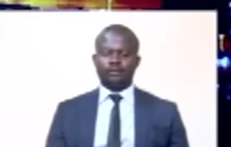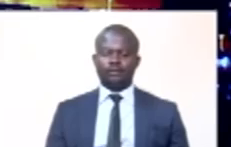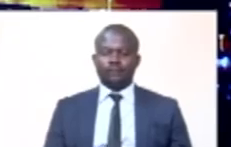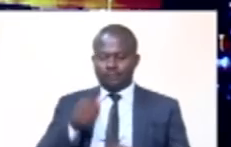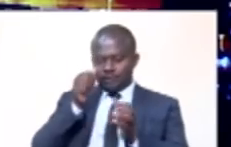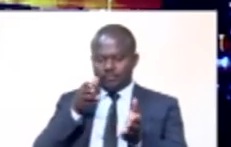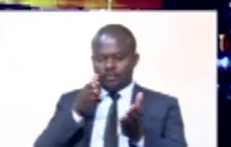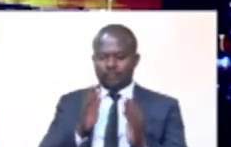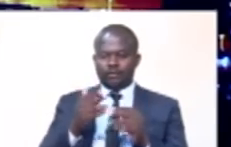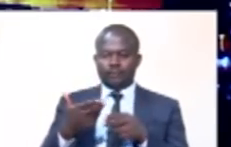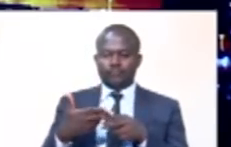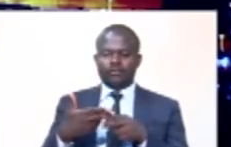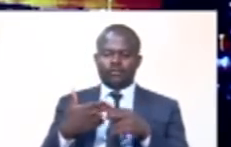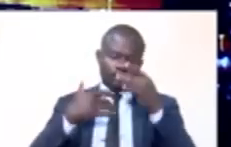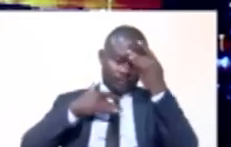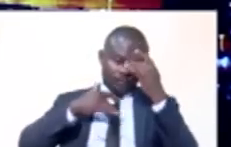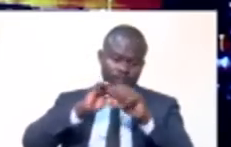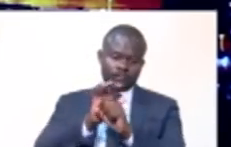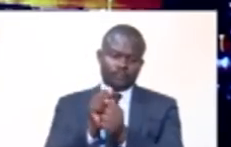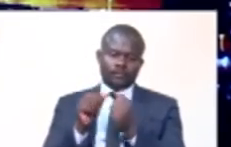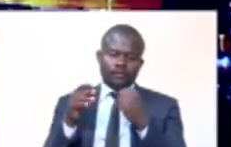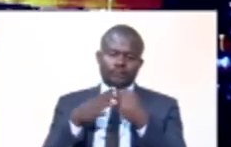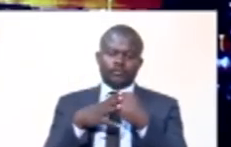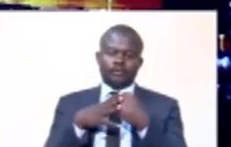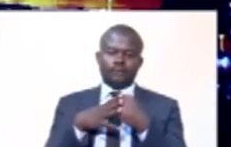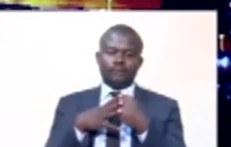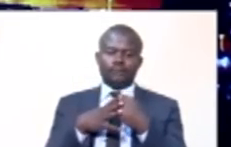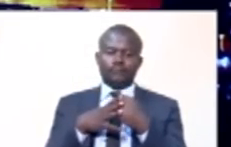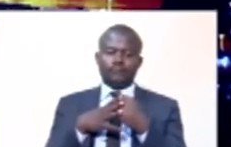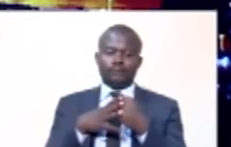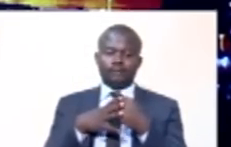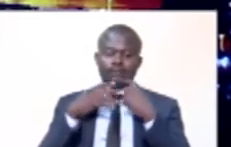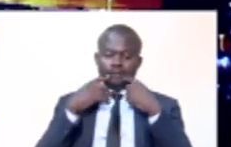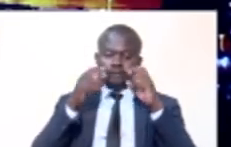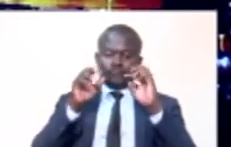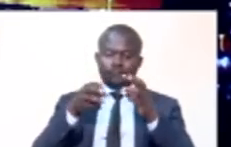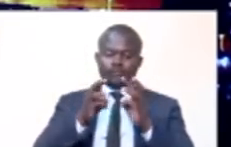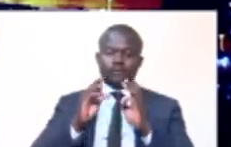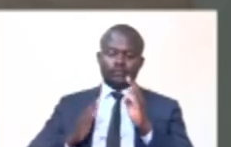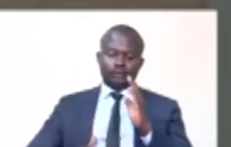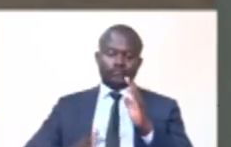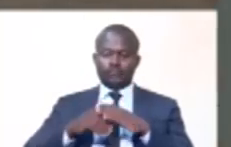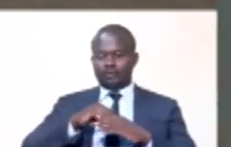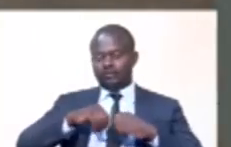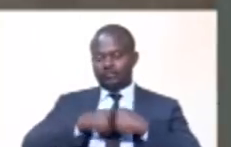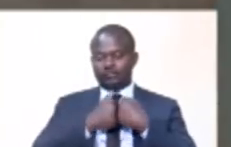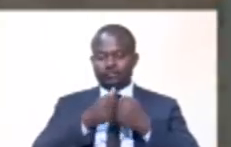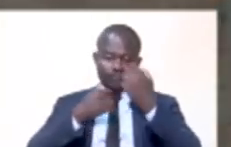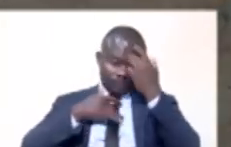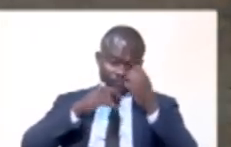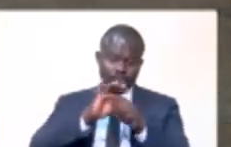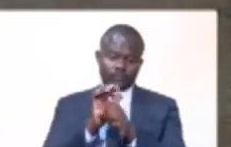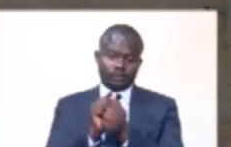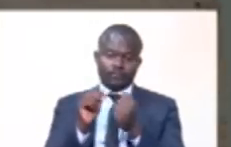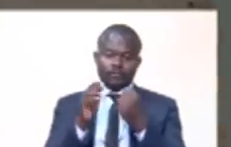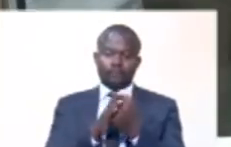abakurikiranira hafi iby'icyorezo cya COVID-19 basanga uburyo Rwanda rwitwaye mu guhangana nacyo muri uyu mwaka birugira